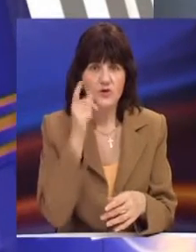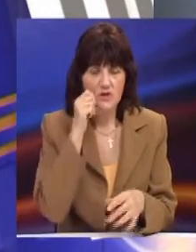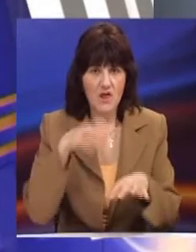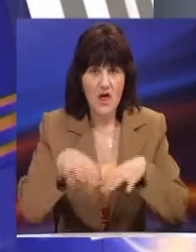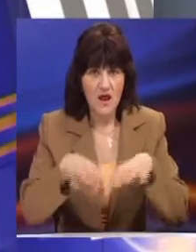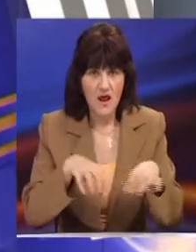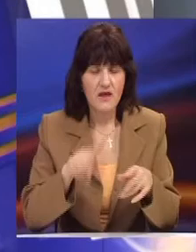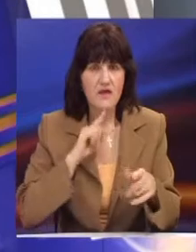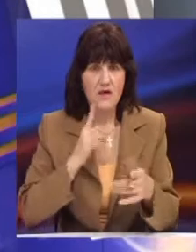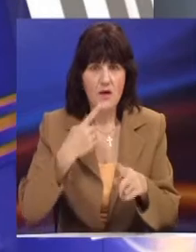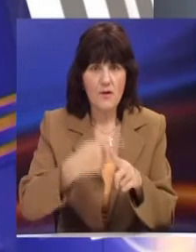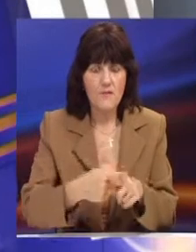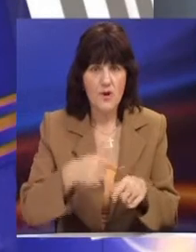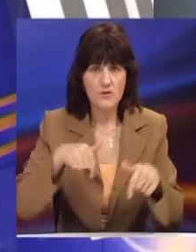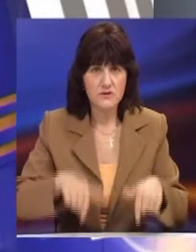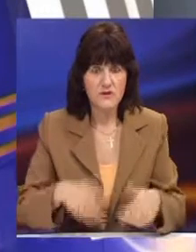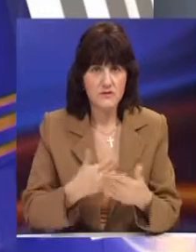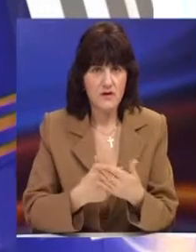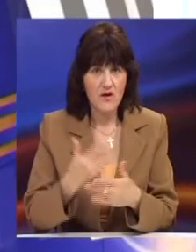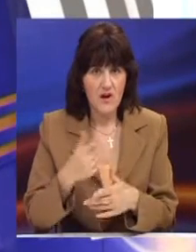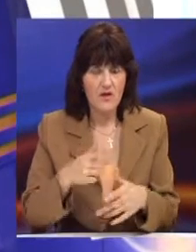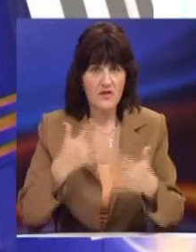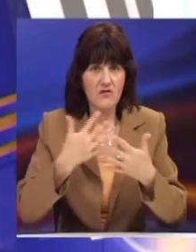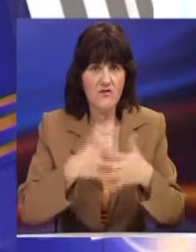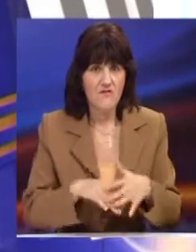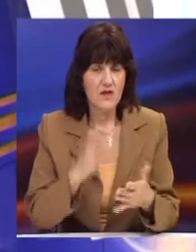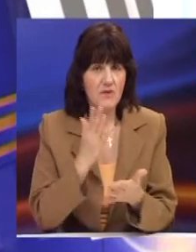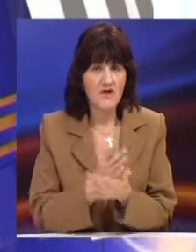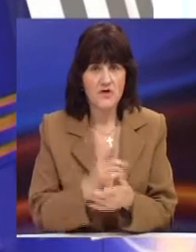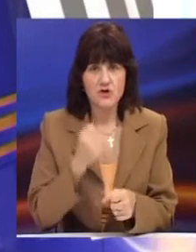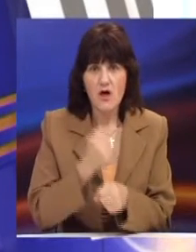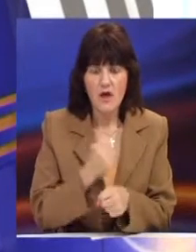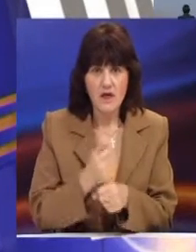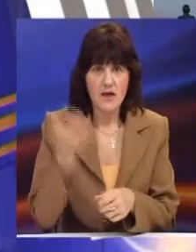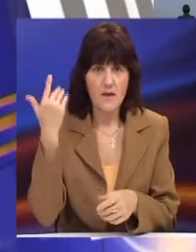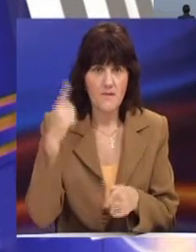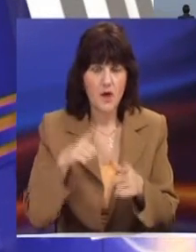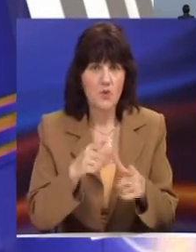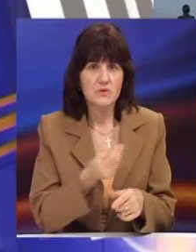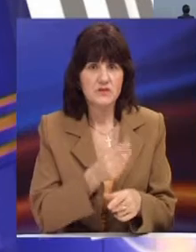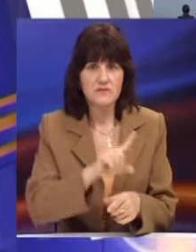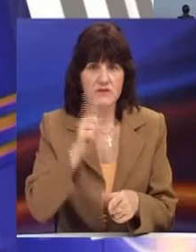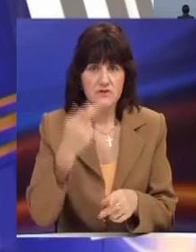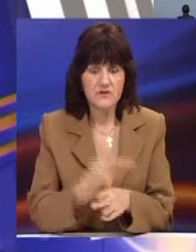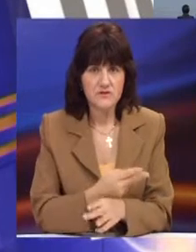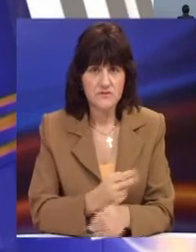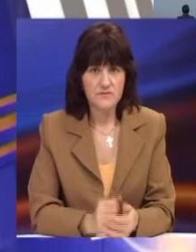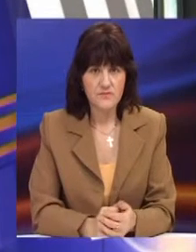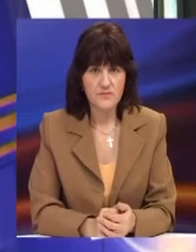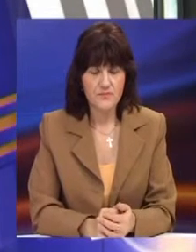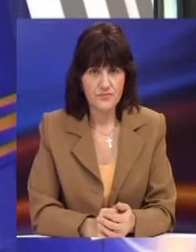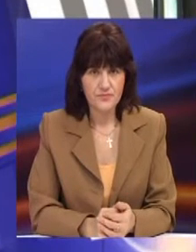za pomoćne radove angažovati radnike sa lokala. Ova kompanija već je radila isti posao u Republici Srpskoj.